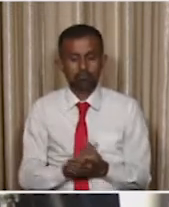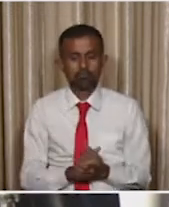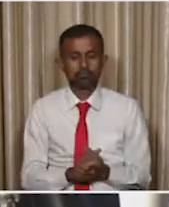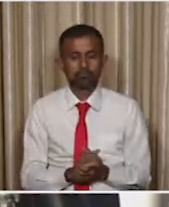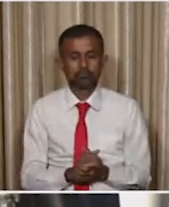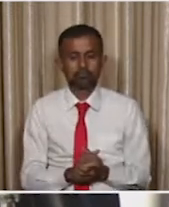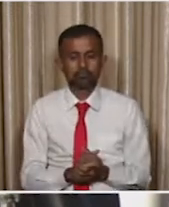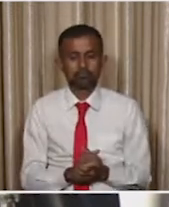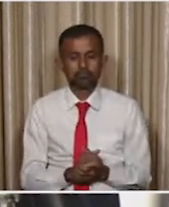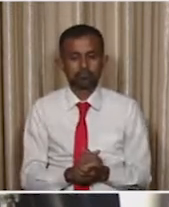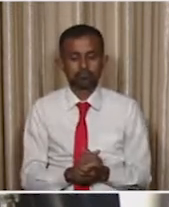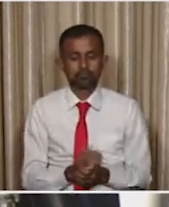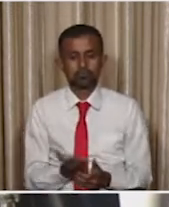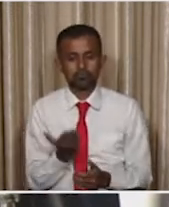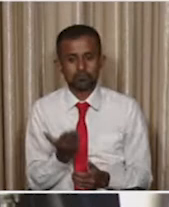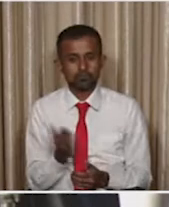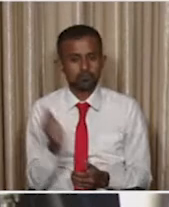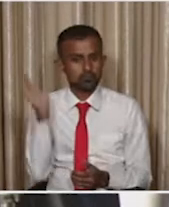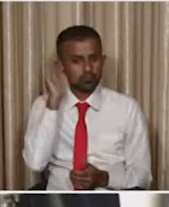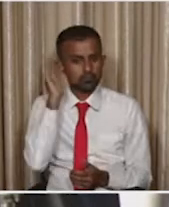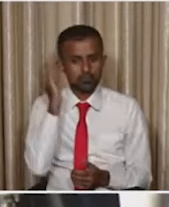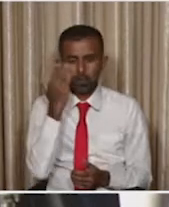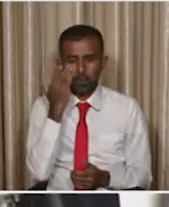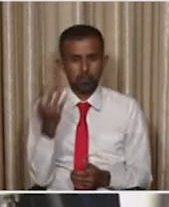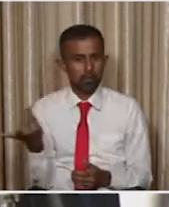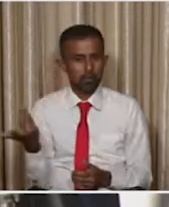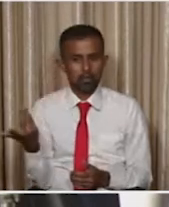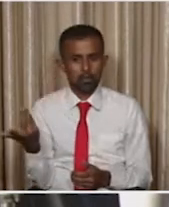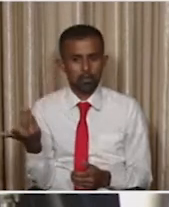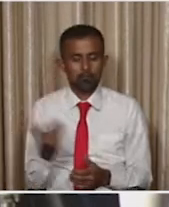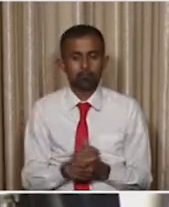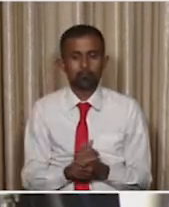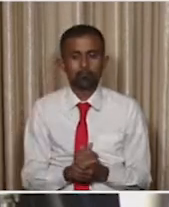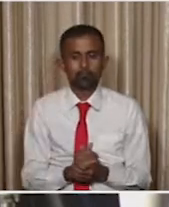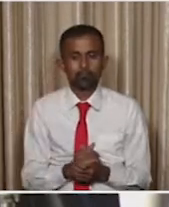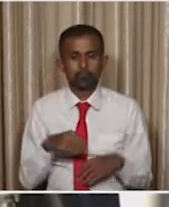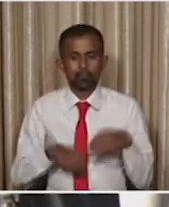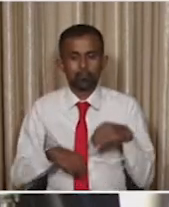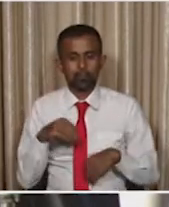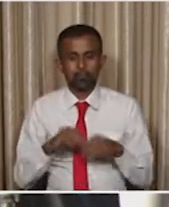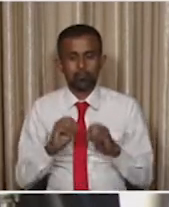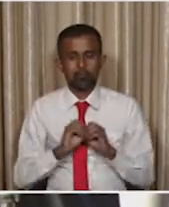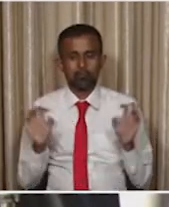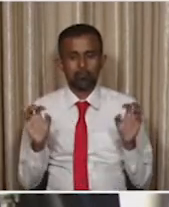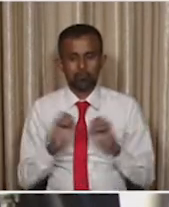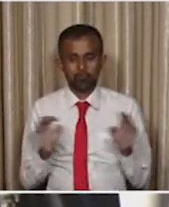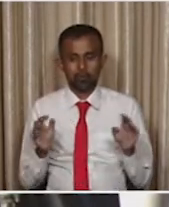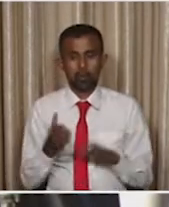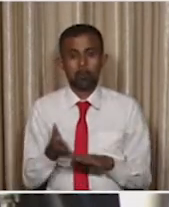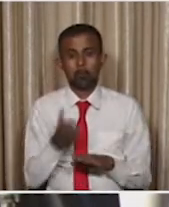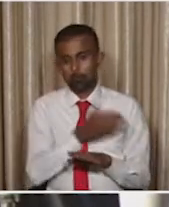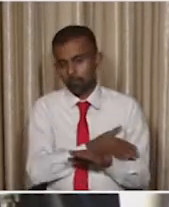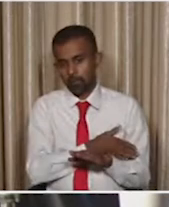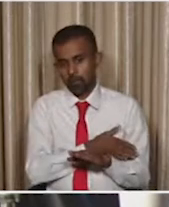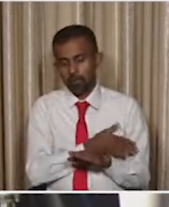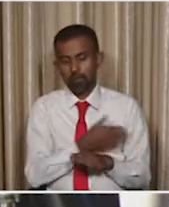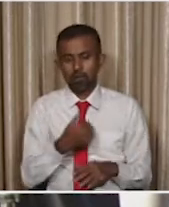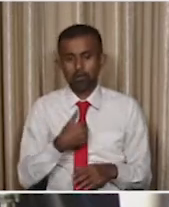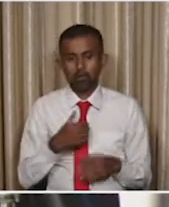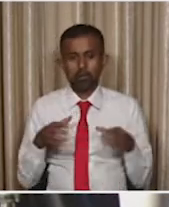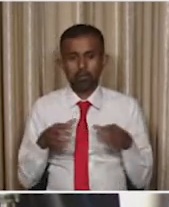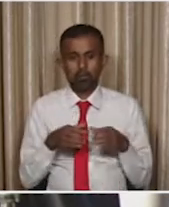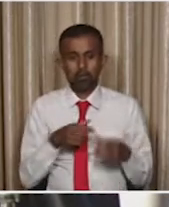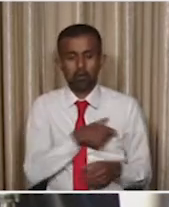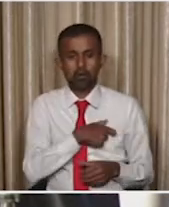செவிமடுத்ததாக தெரியவில்லை நாங்கள் இந்த இந்த தேர்தலில் அறிவிக்கப்படுவதற்கு முன்னதாகவே எங்களுடைய கட்சியினுடைய தலைவர் கஜேந்திரகுமார்